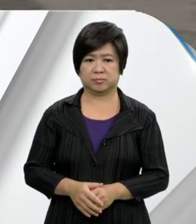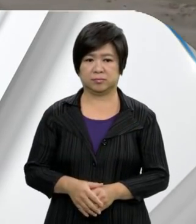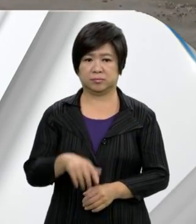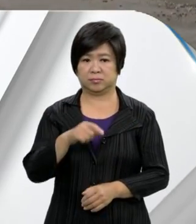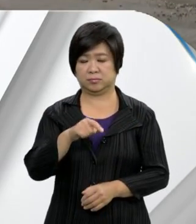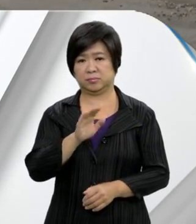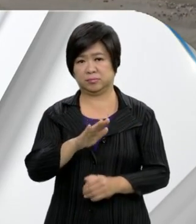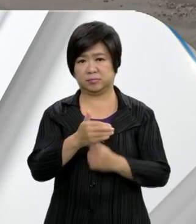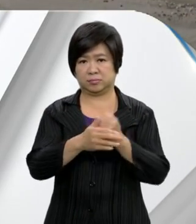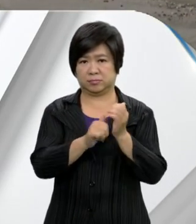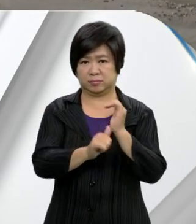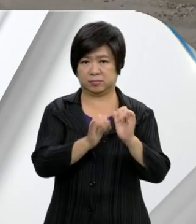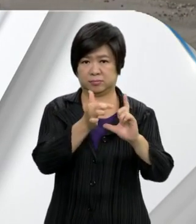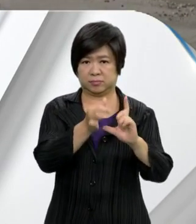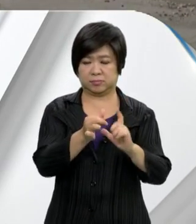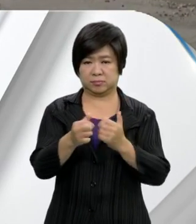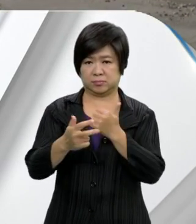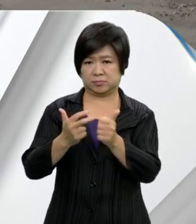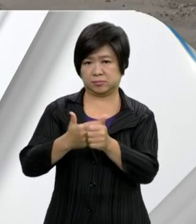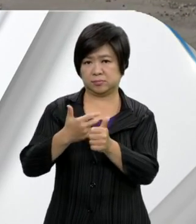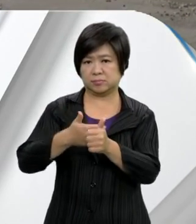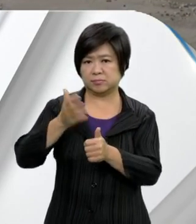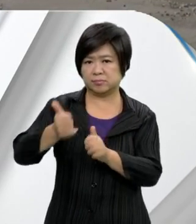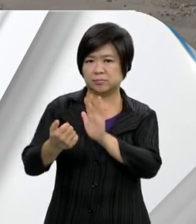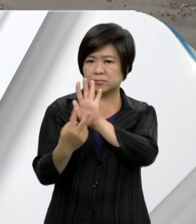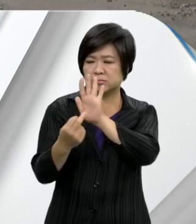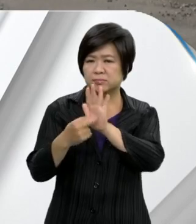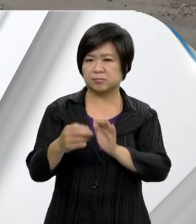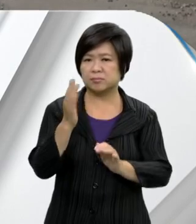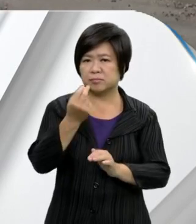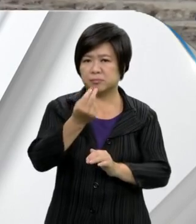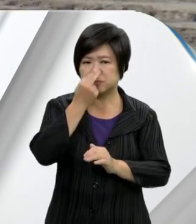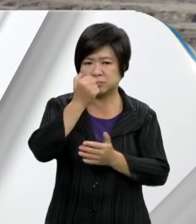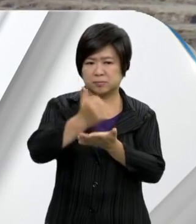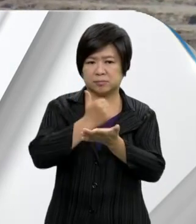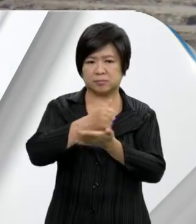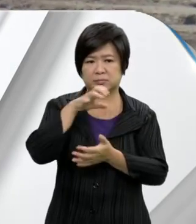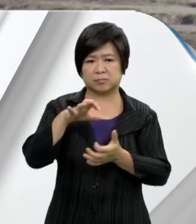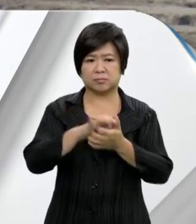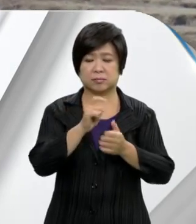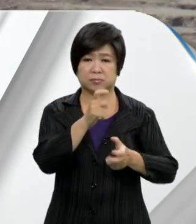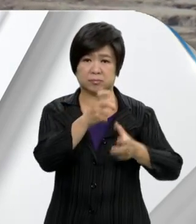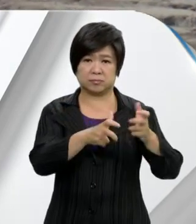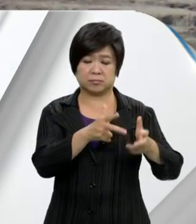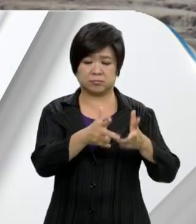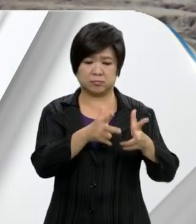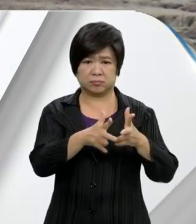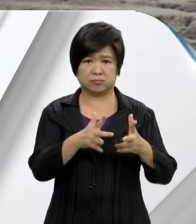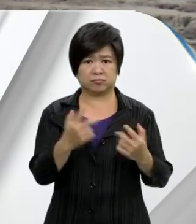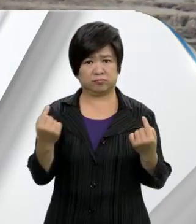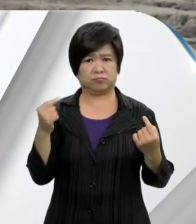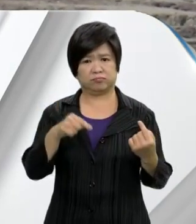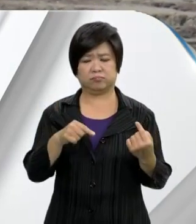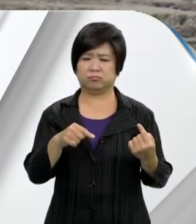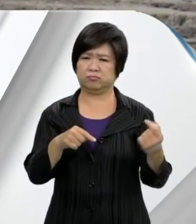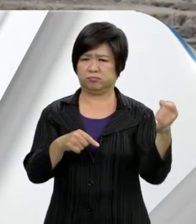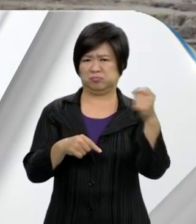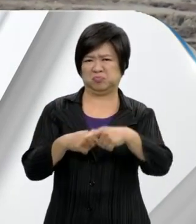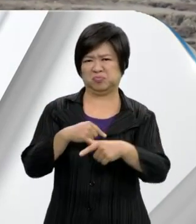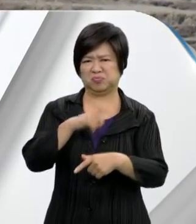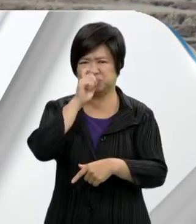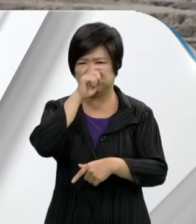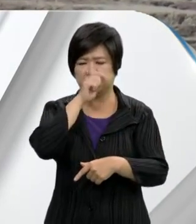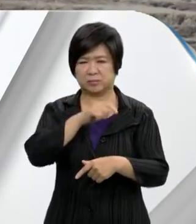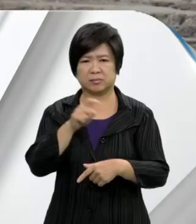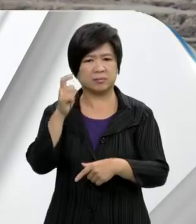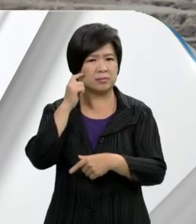保险早期发展协会理事长廖锦珍讲，天然气接收站同炼油厂来比，负担又较少，地方会考虑到经济发展，